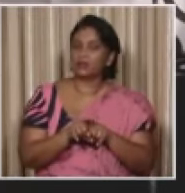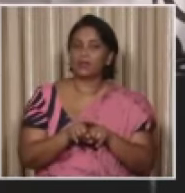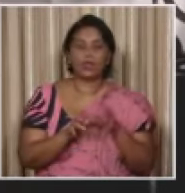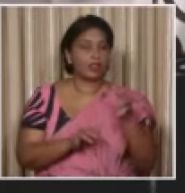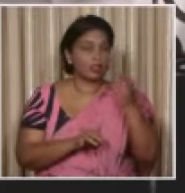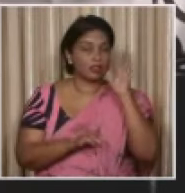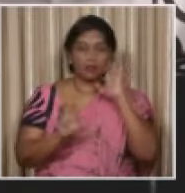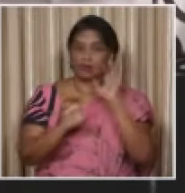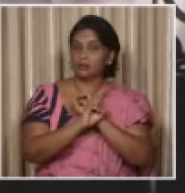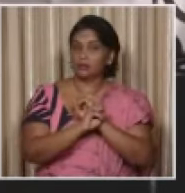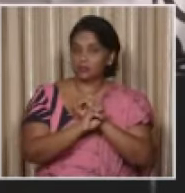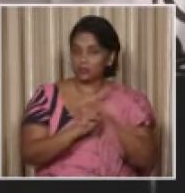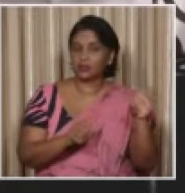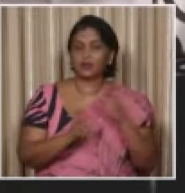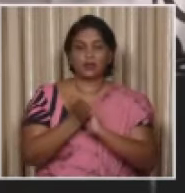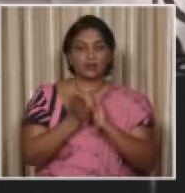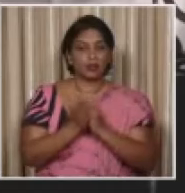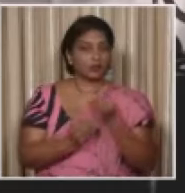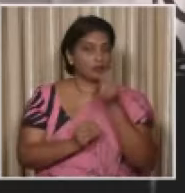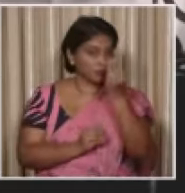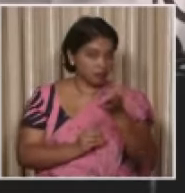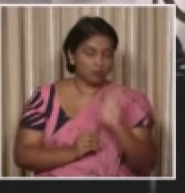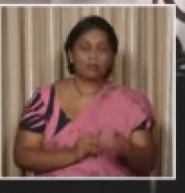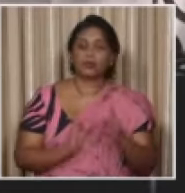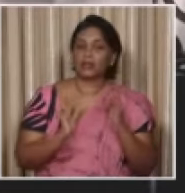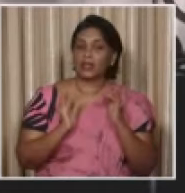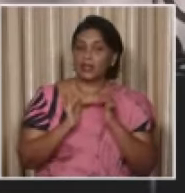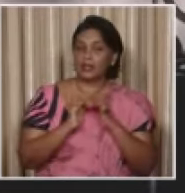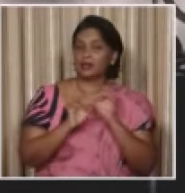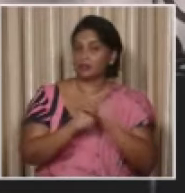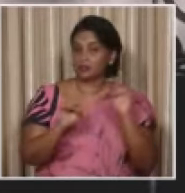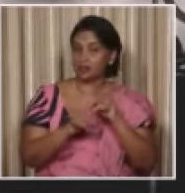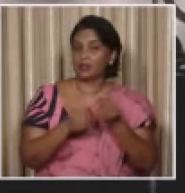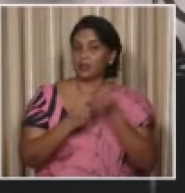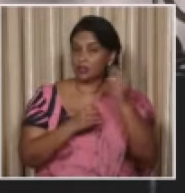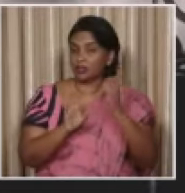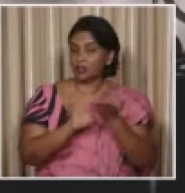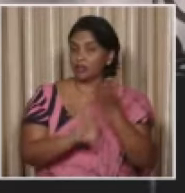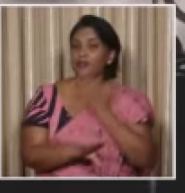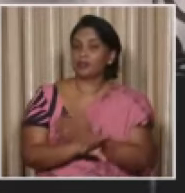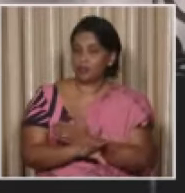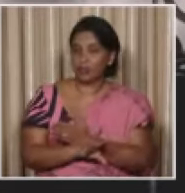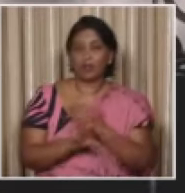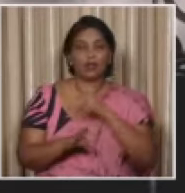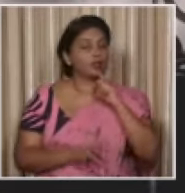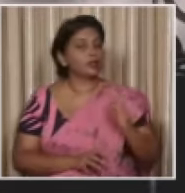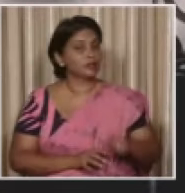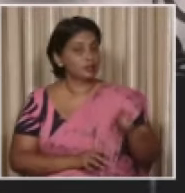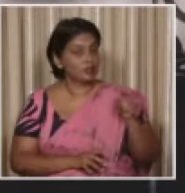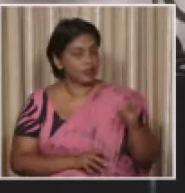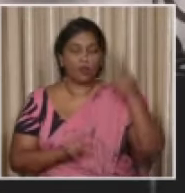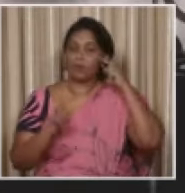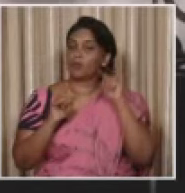तहानम प्रकाशक सेवा सपयन्नंट निकुत करन्न अंतर्जाल सेवा सपयन्नंट निकुत करन्न कलीन महेस्त्रात्वरेग्यं